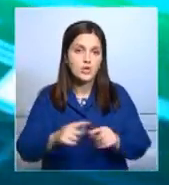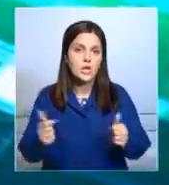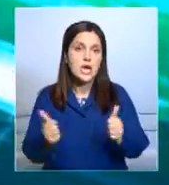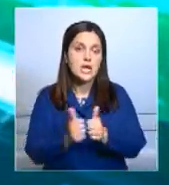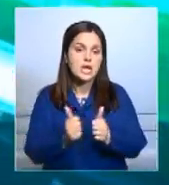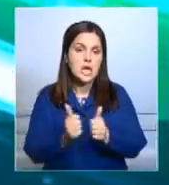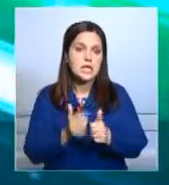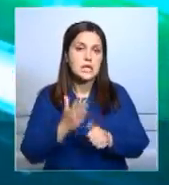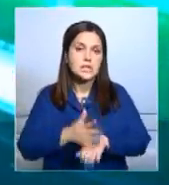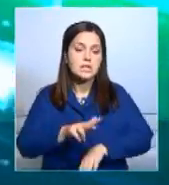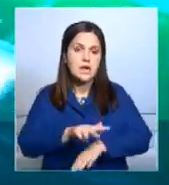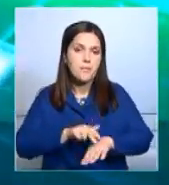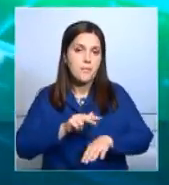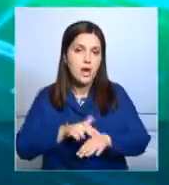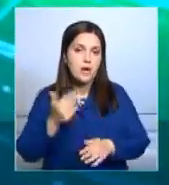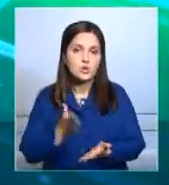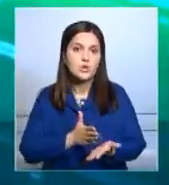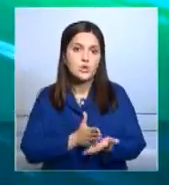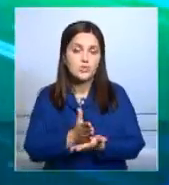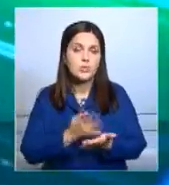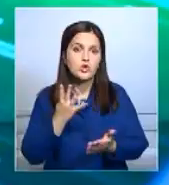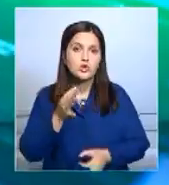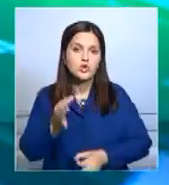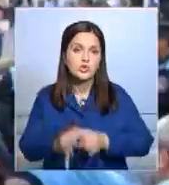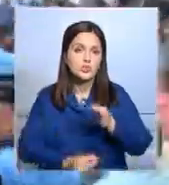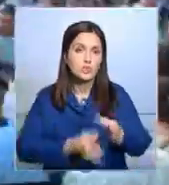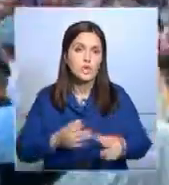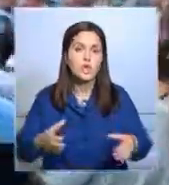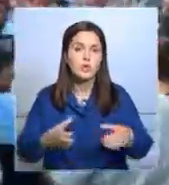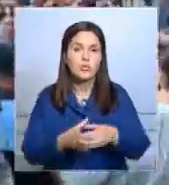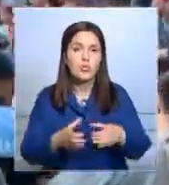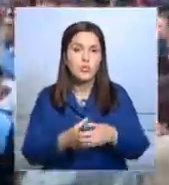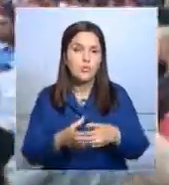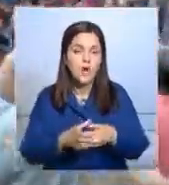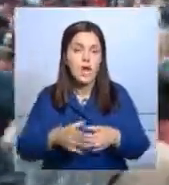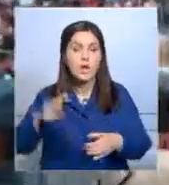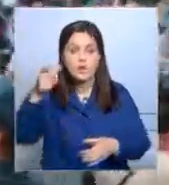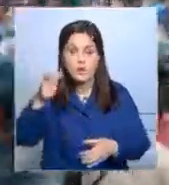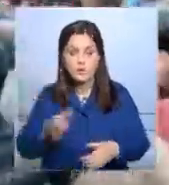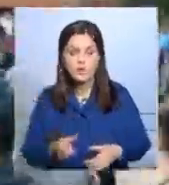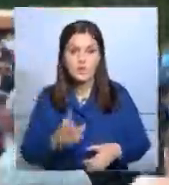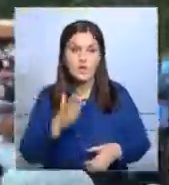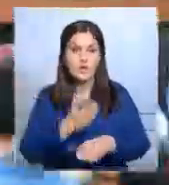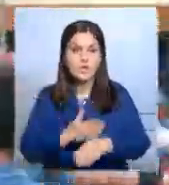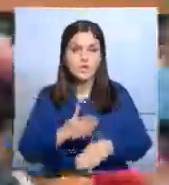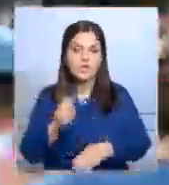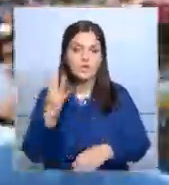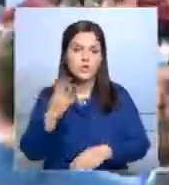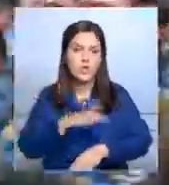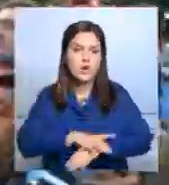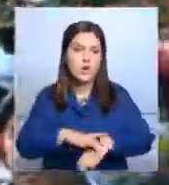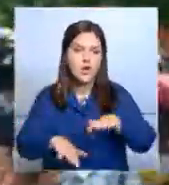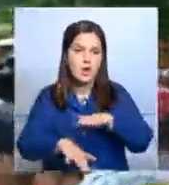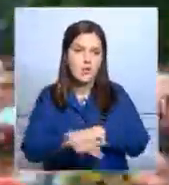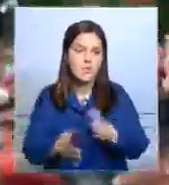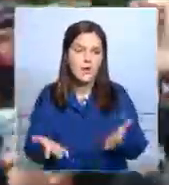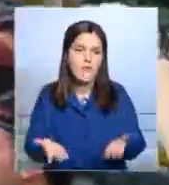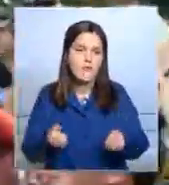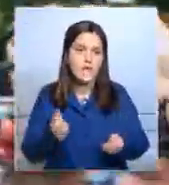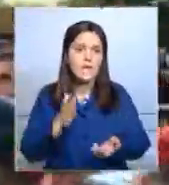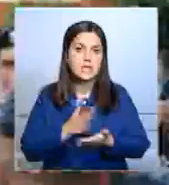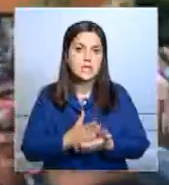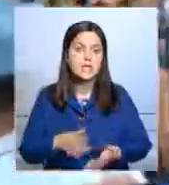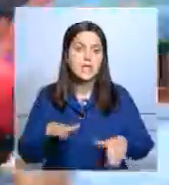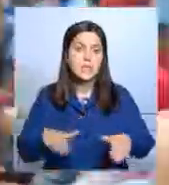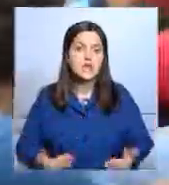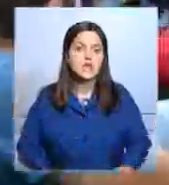расположен напротив здания патрульно-постовой службы, где уже четвертые сутки группа вооруженных людей удерживает четверых заложников. Местные